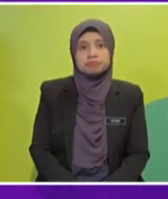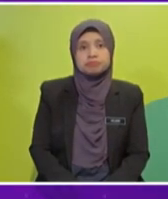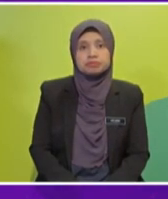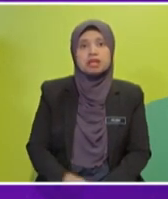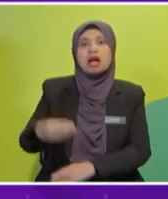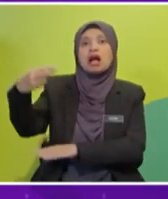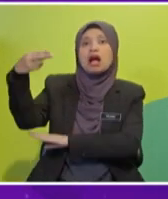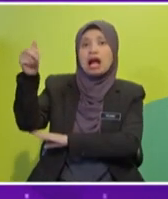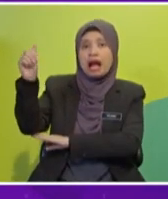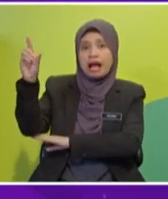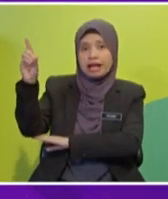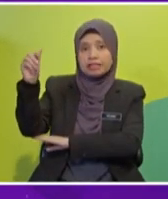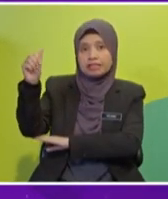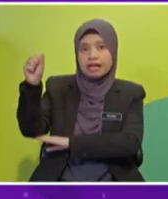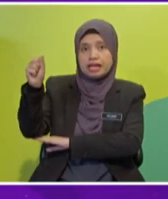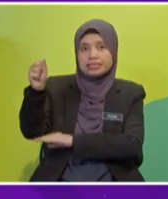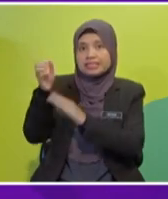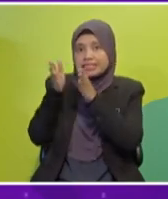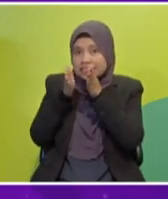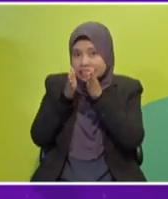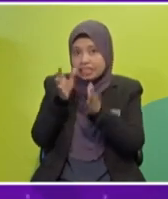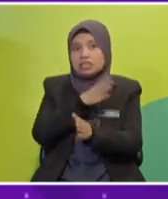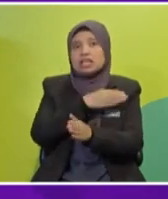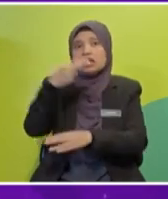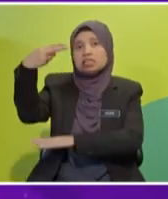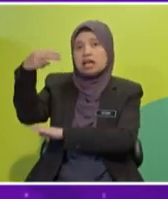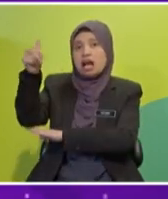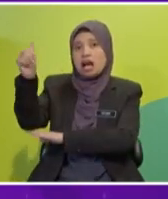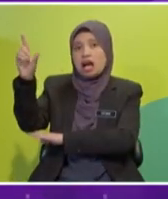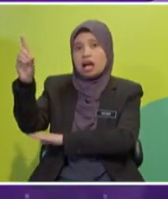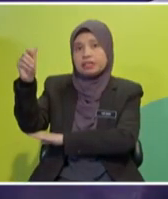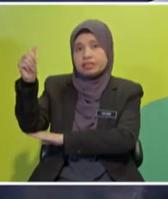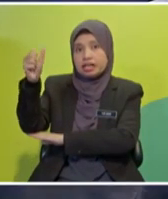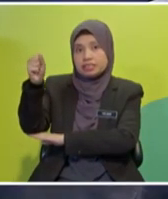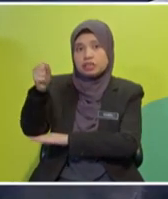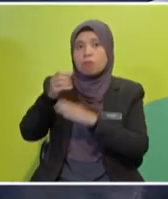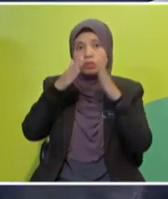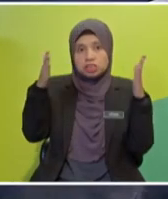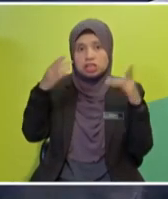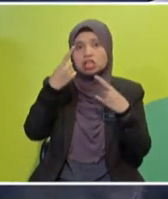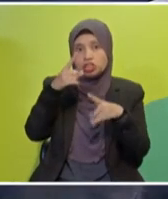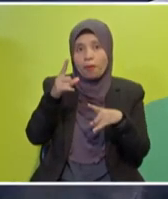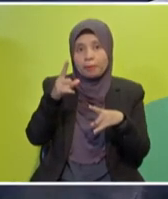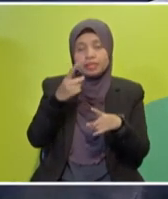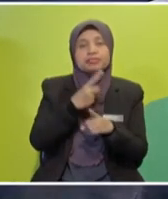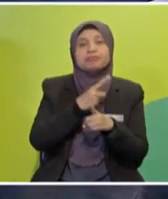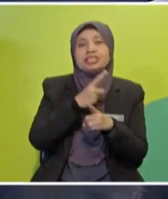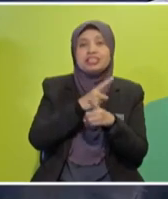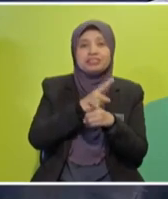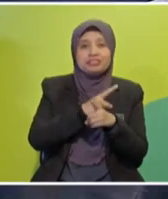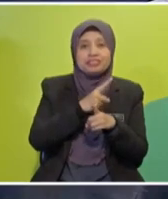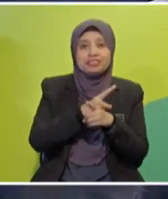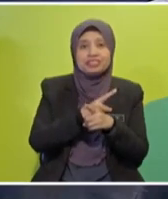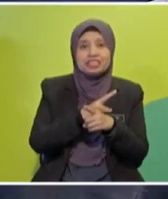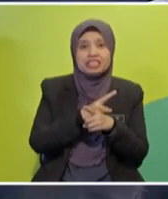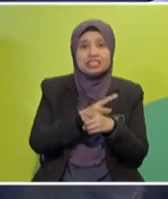Hadas kecil dan hadas besar. Ya, tepat sekali. Bagus. Hadas kecil dan hadas besar. Okey, betul? Okey, okay, baik. Ada ganjaran kita